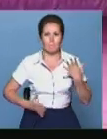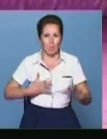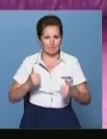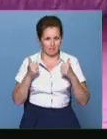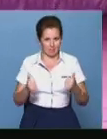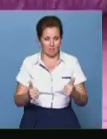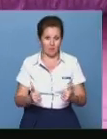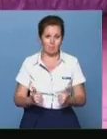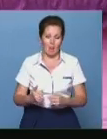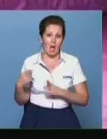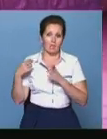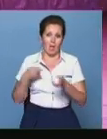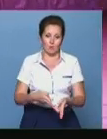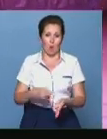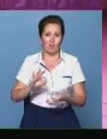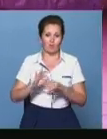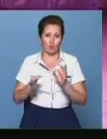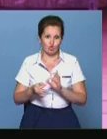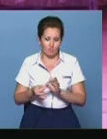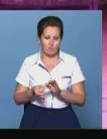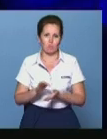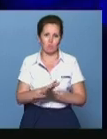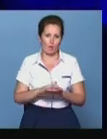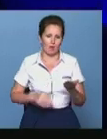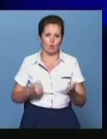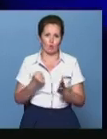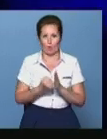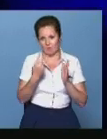Гастроли бриллиантового цирка Якутии в Ижевске продлятся до